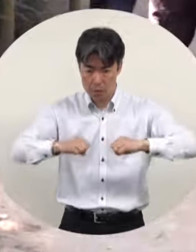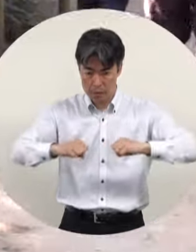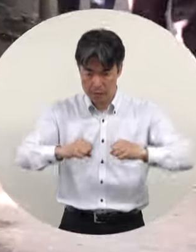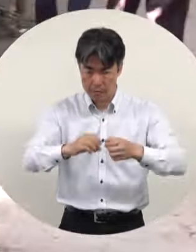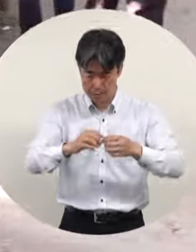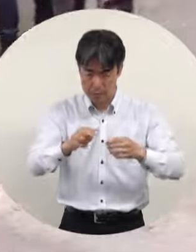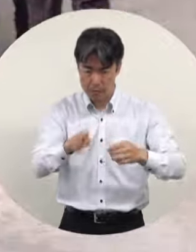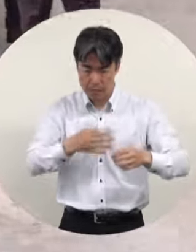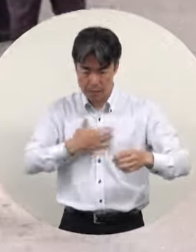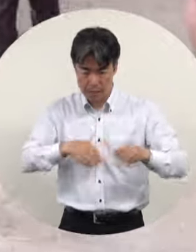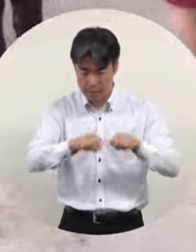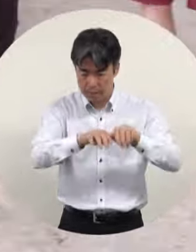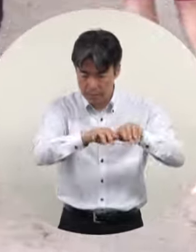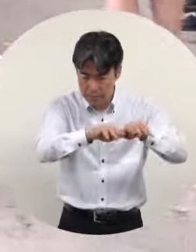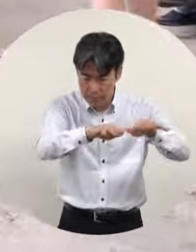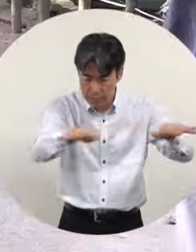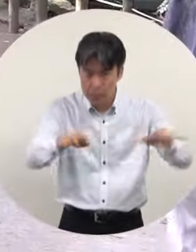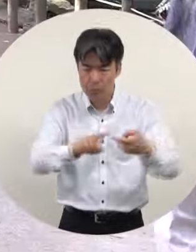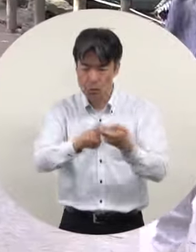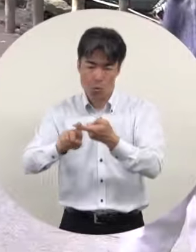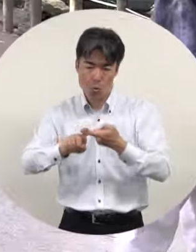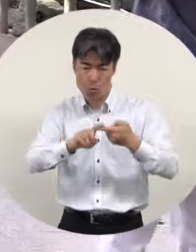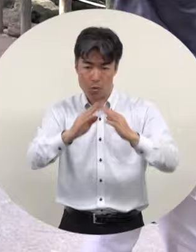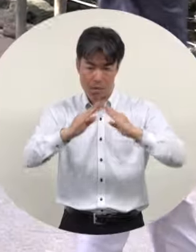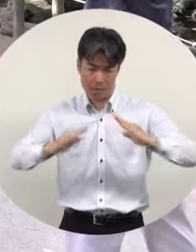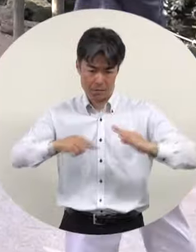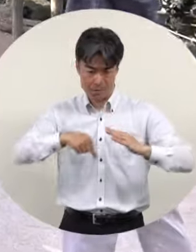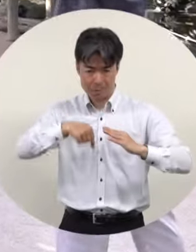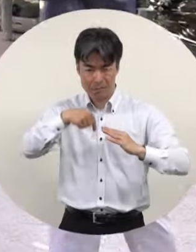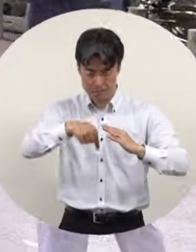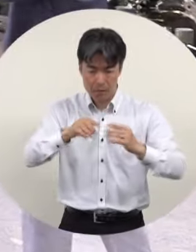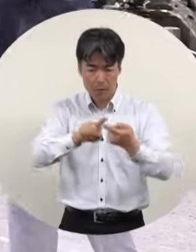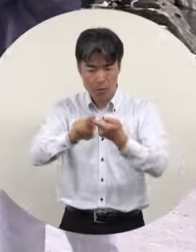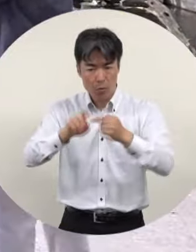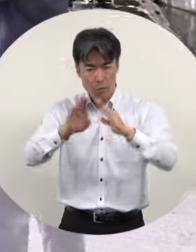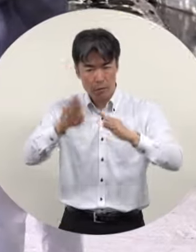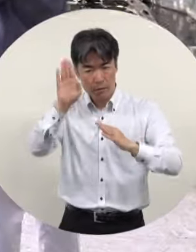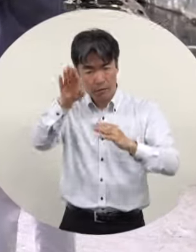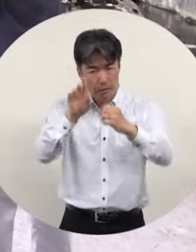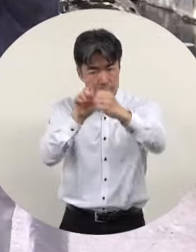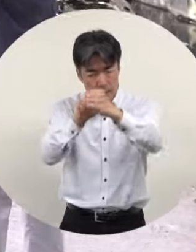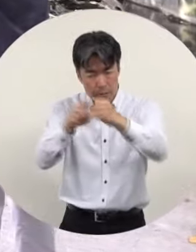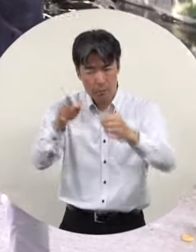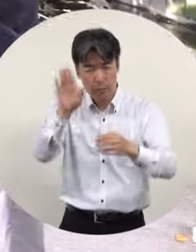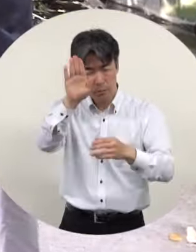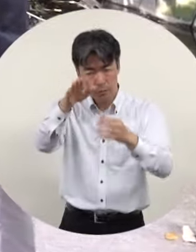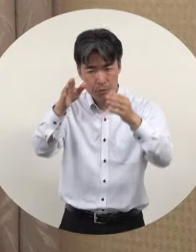国際交流協会、協会が目指す将来像を伺いました。